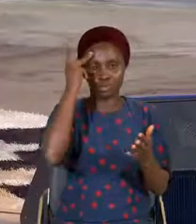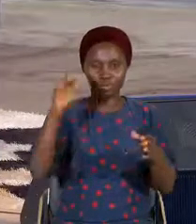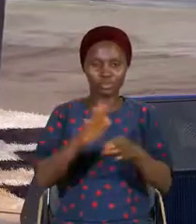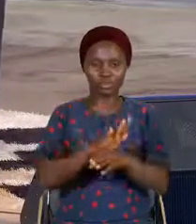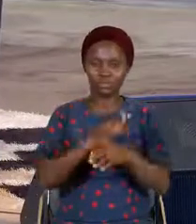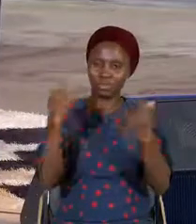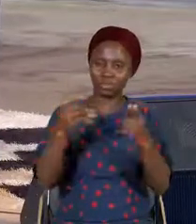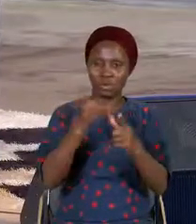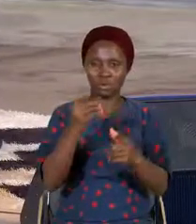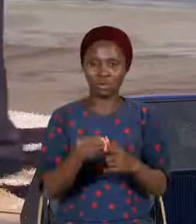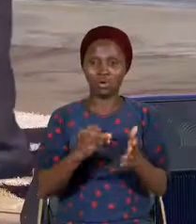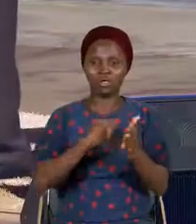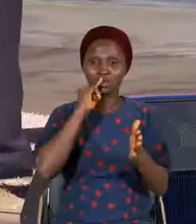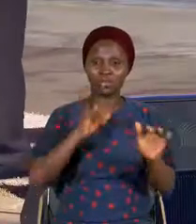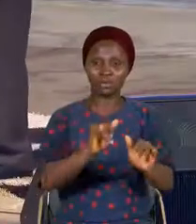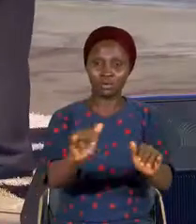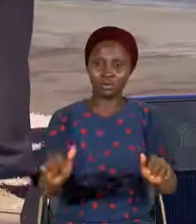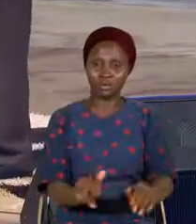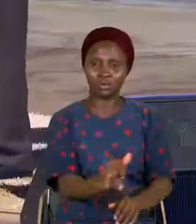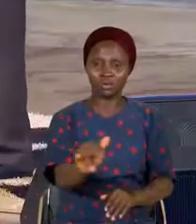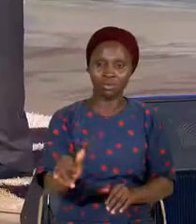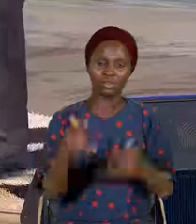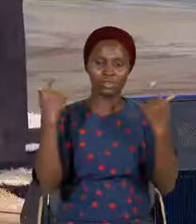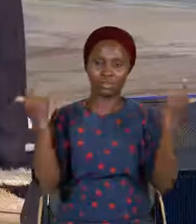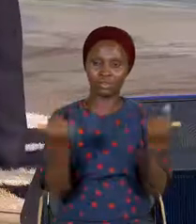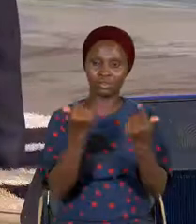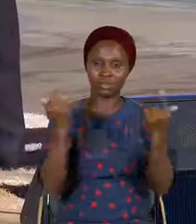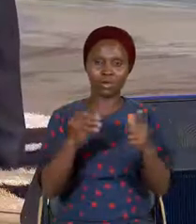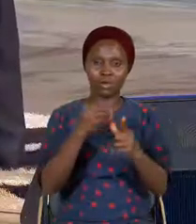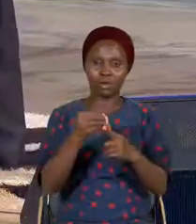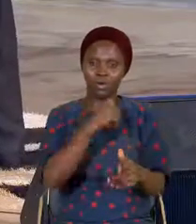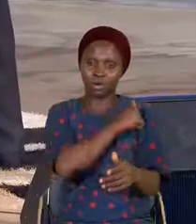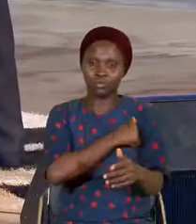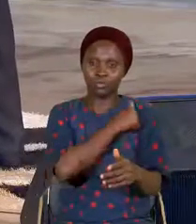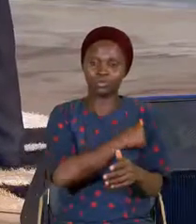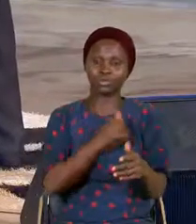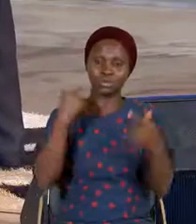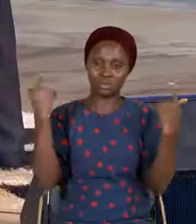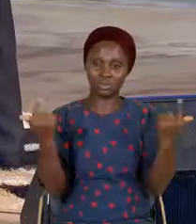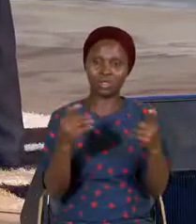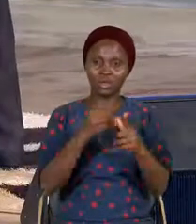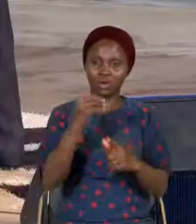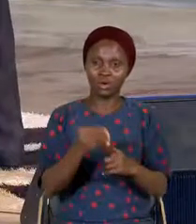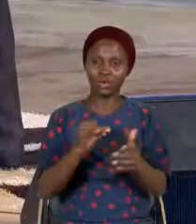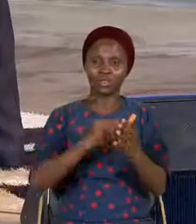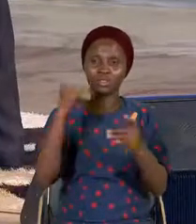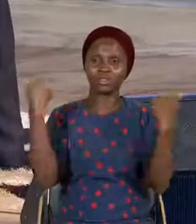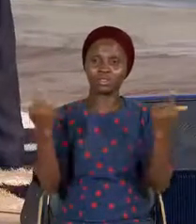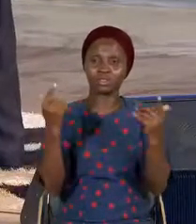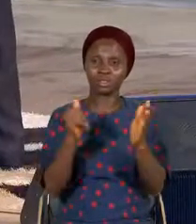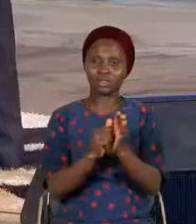délibéré, que ce soit un péché commun, ou bien c'est un péché habituel, ou bien c'est un